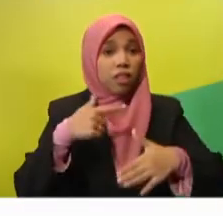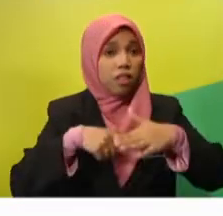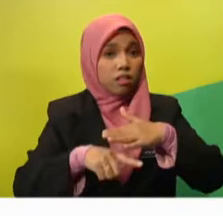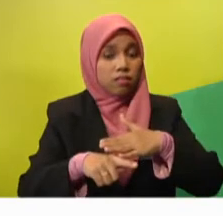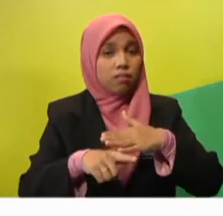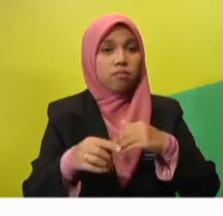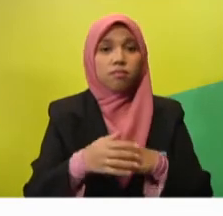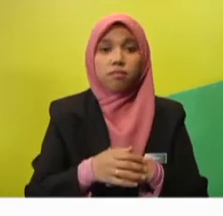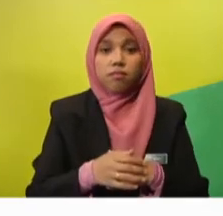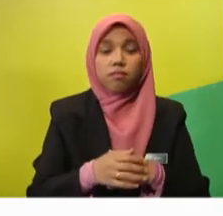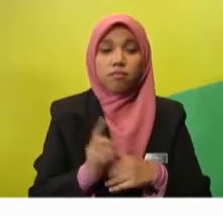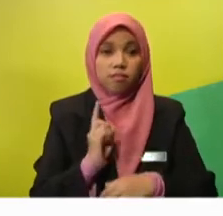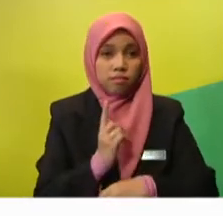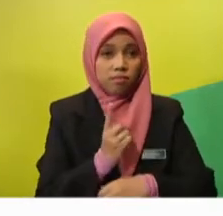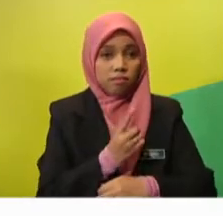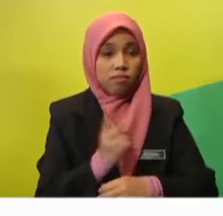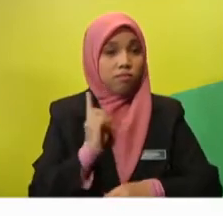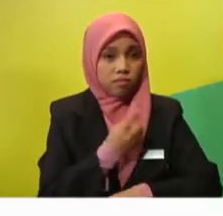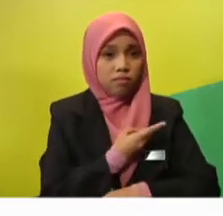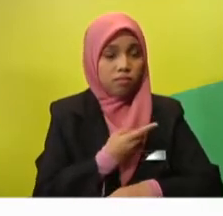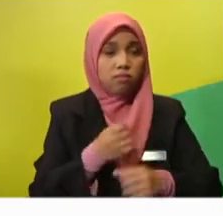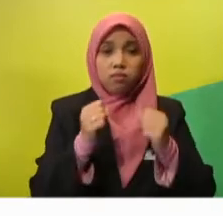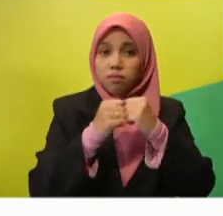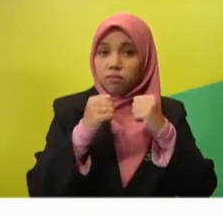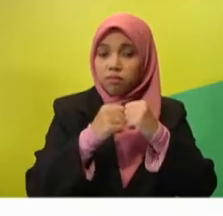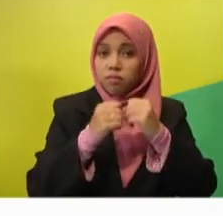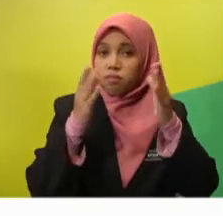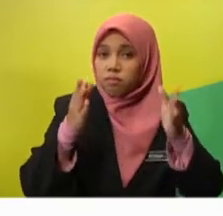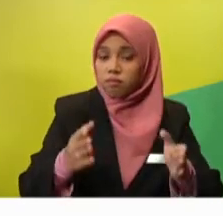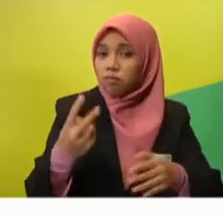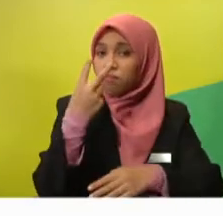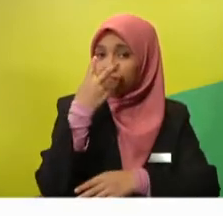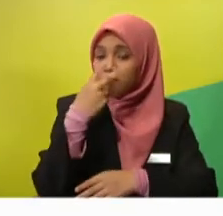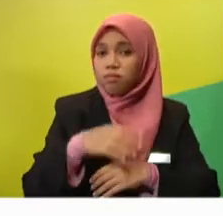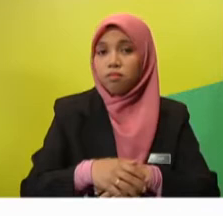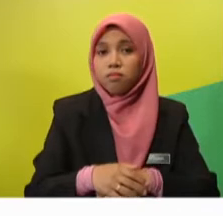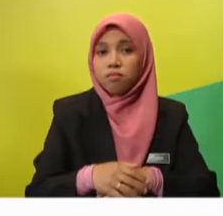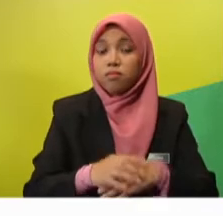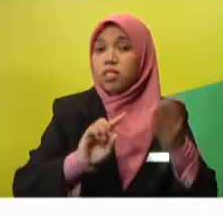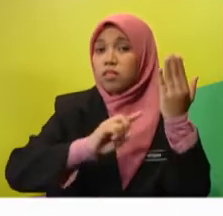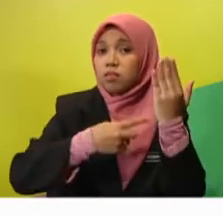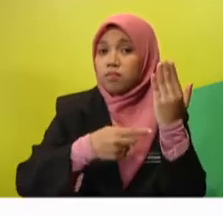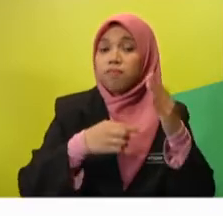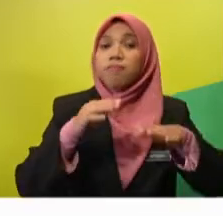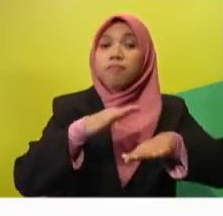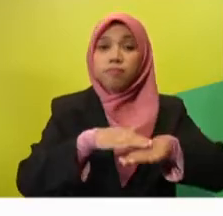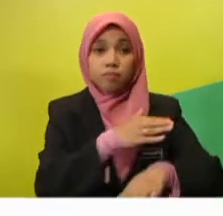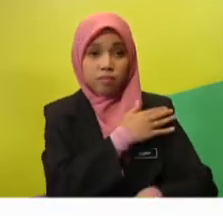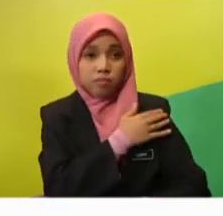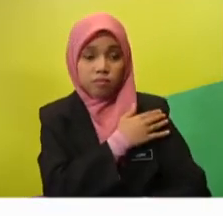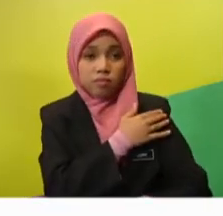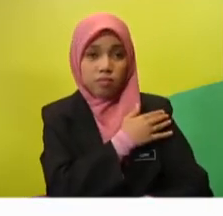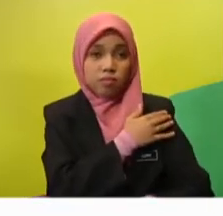menyapa individu ketidakupayaan penglihatan itu. Mula-mula kita perlu sentuh bahu atau lengan